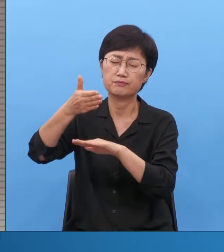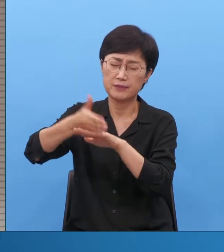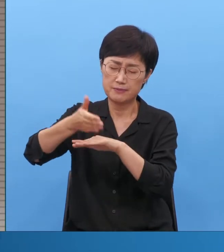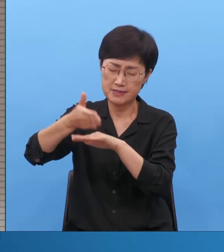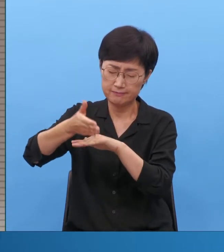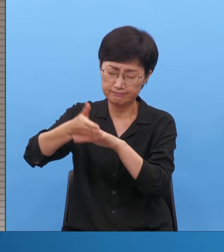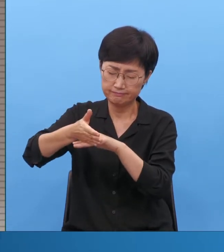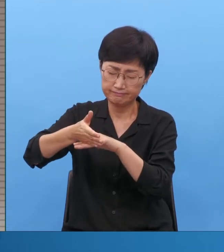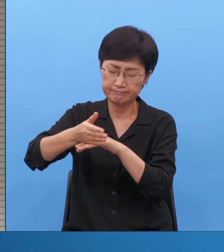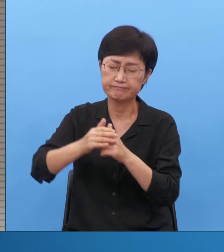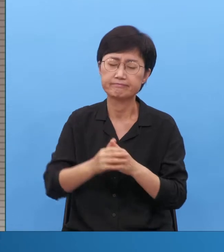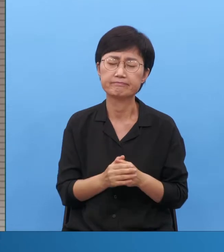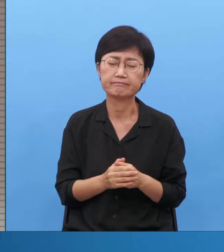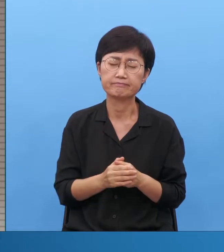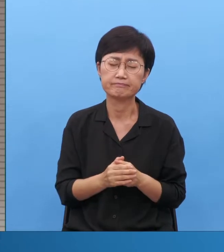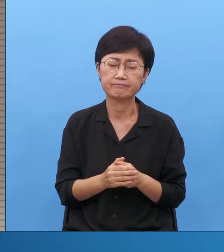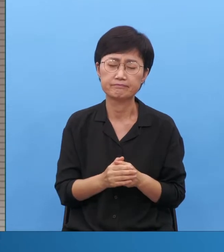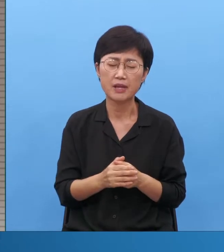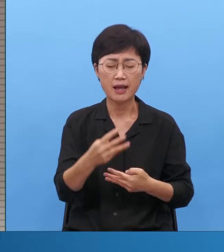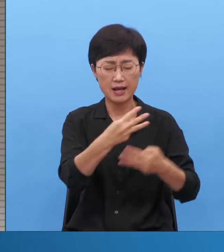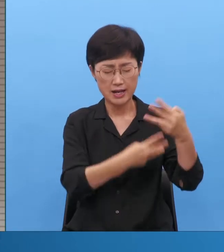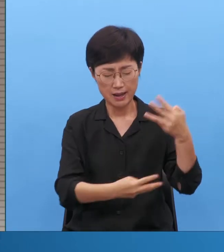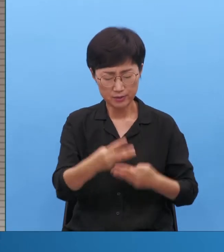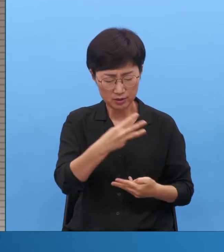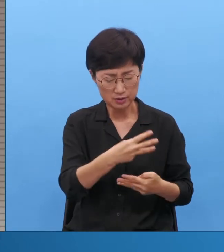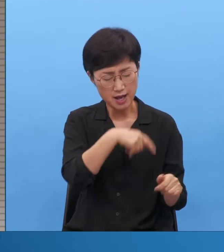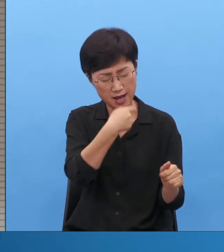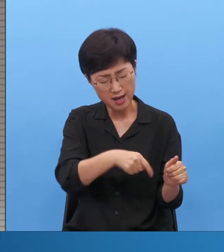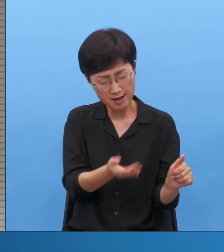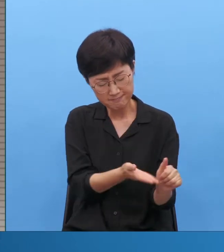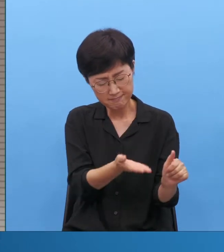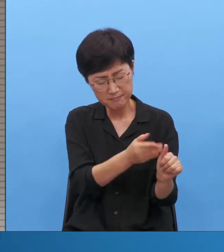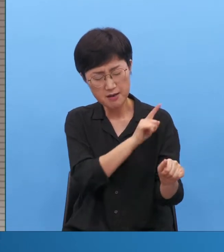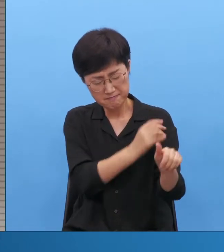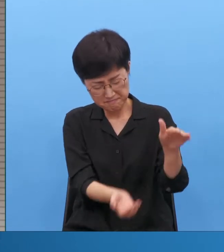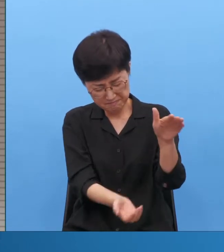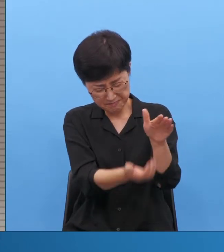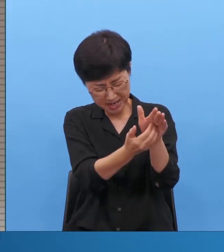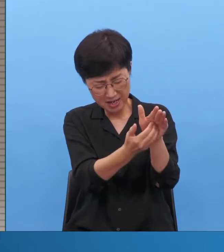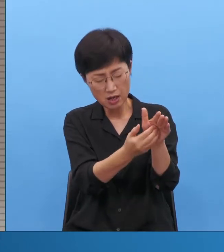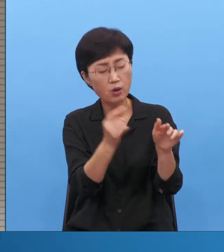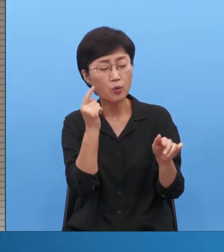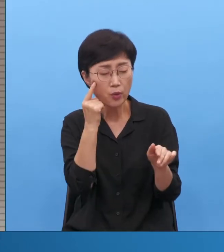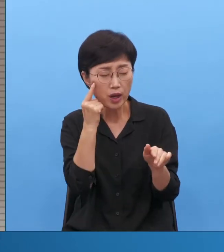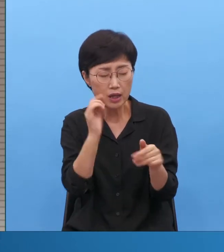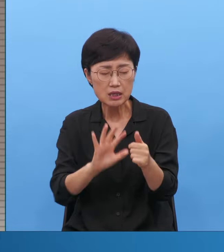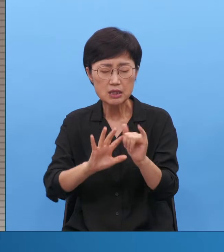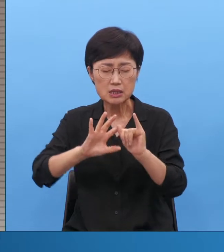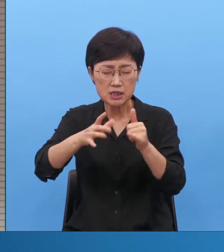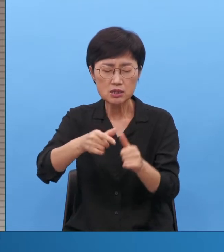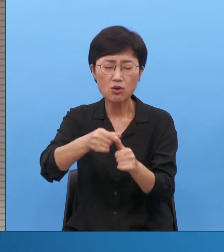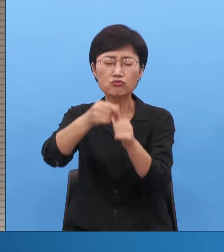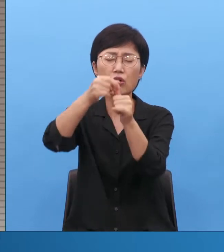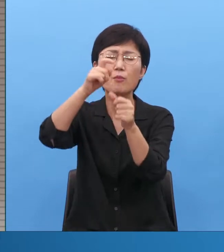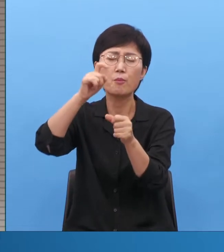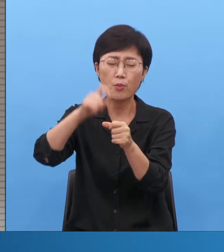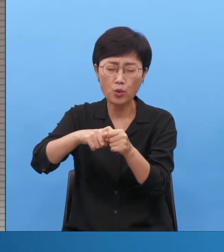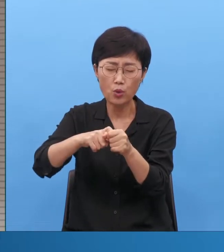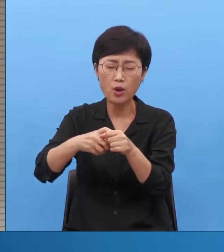through the specialized healing ministry. 또한 렘넌트를 서밋으로 키워 세상을 살리는 렘넌트의 뜰을 회복하게